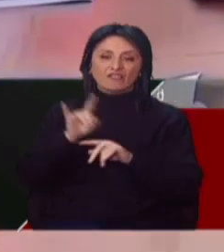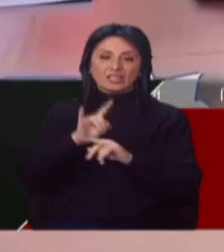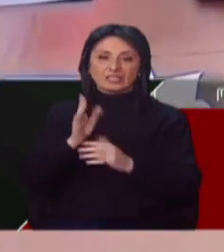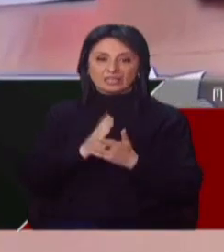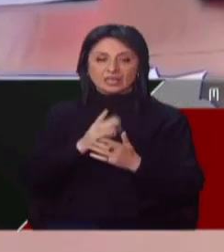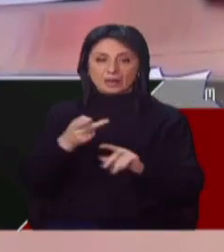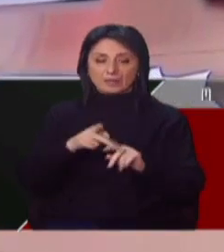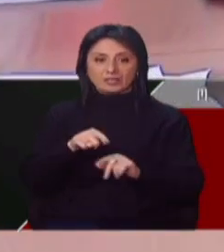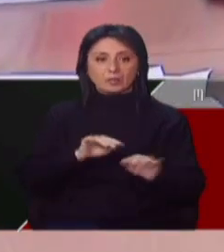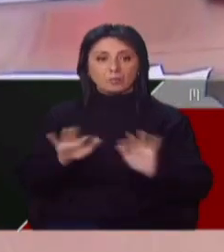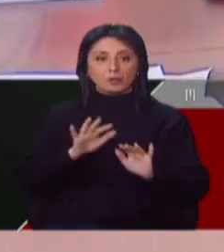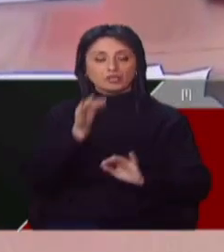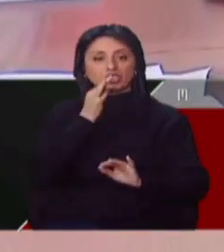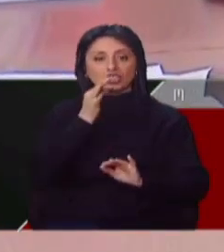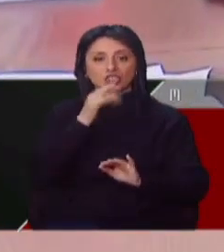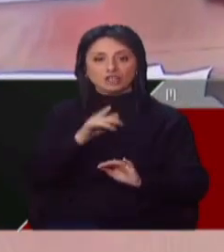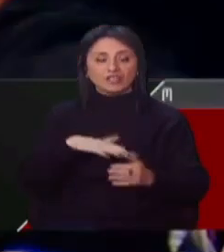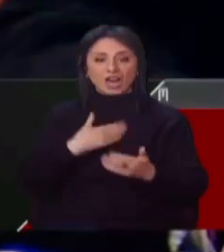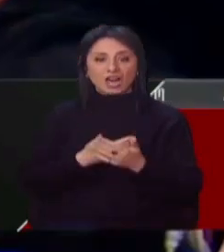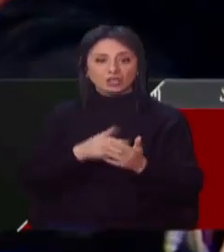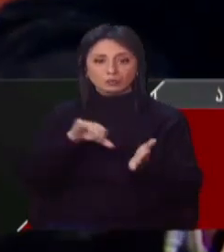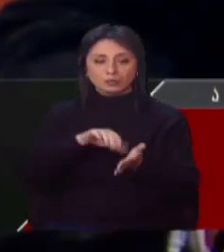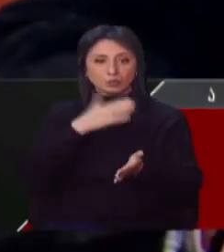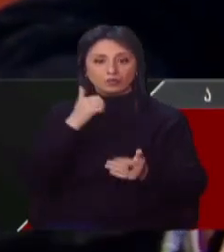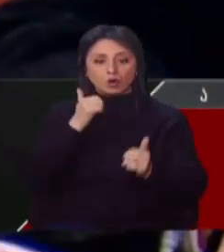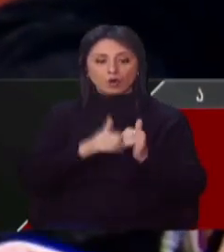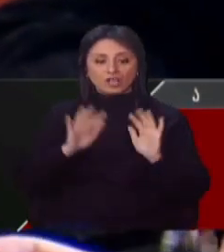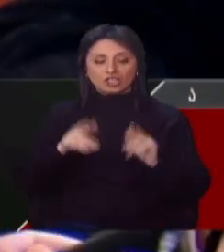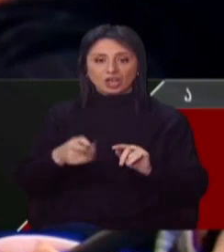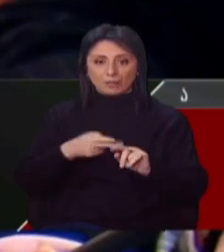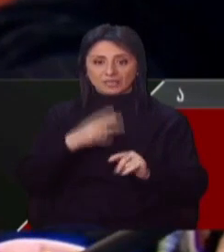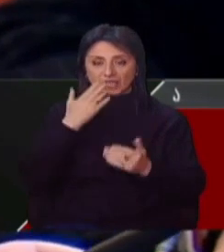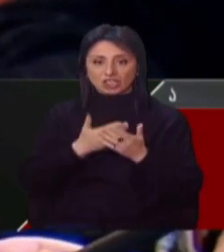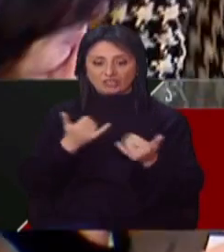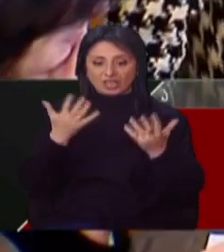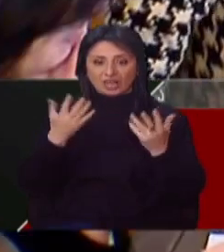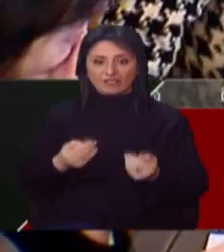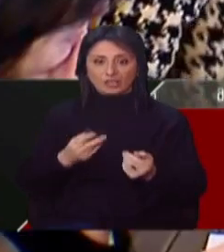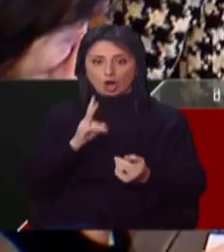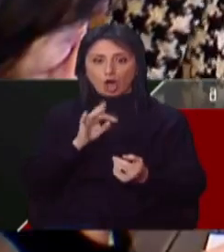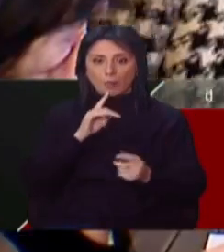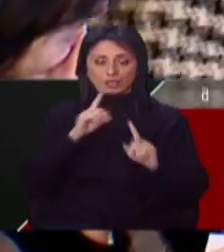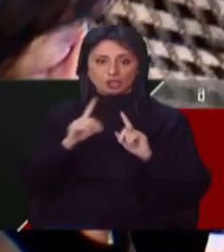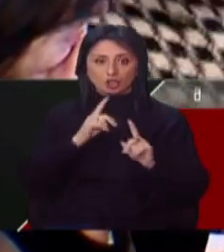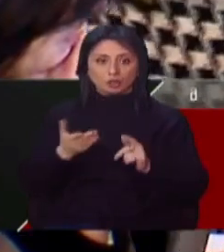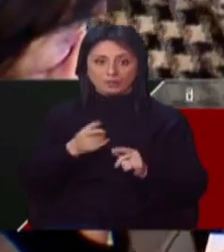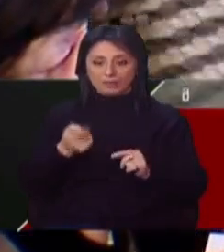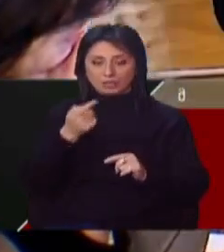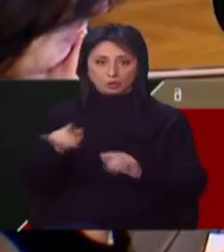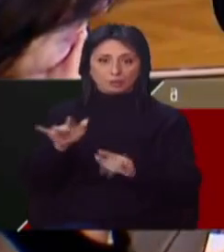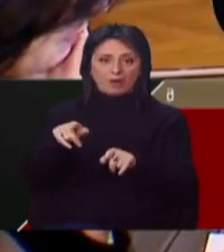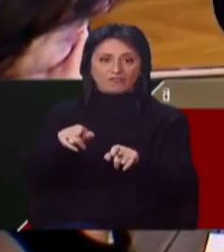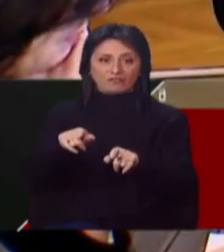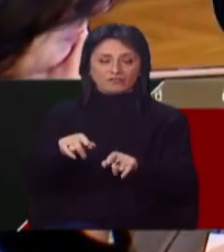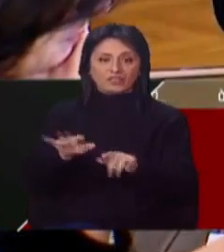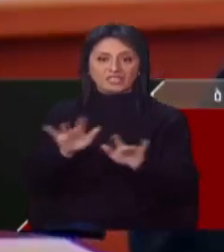codeps, și sini am proces și gergirovit acti ura dar munatelor. Olușem tot și am asa ce nebs drema de li comitetis, hodoma romlisa, am tu tep și mi